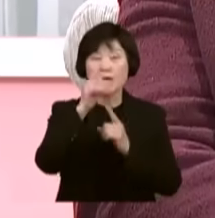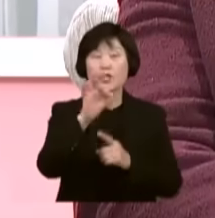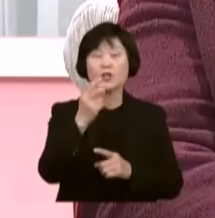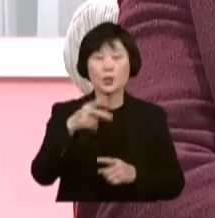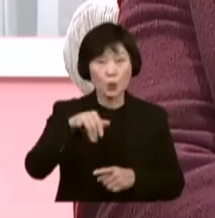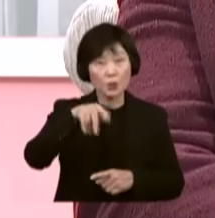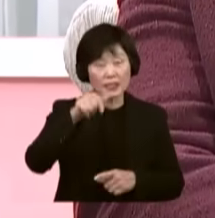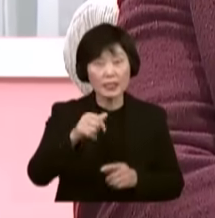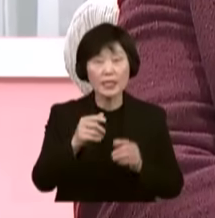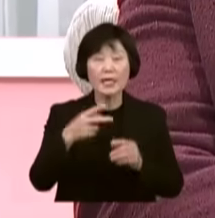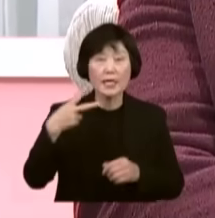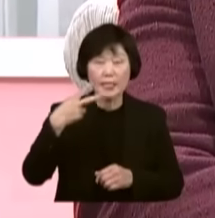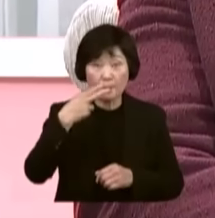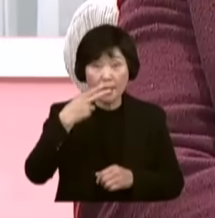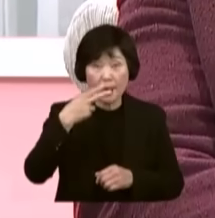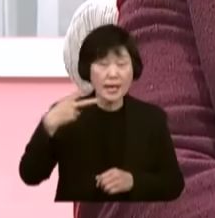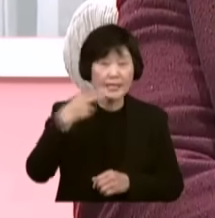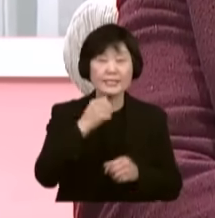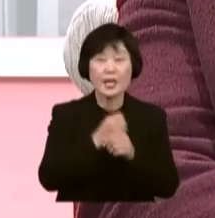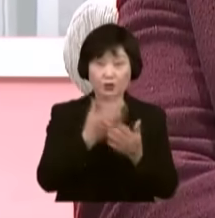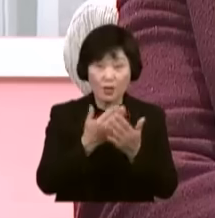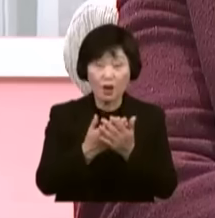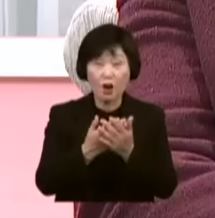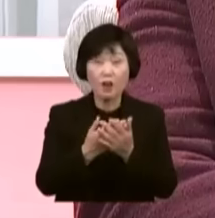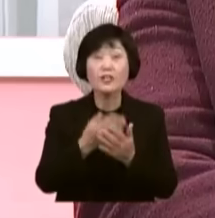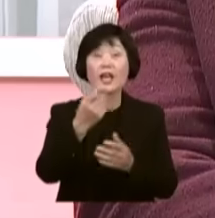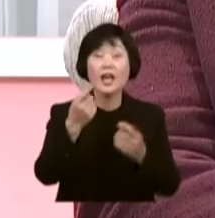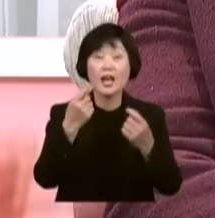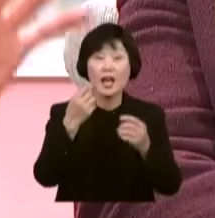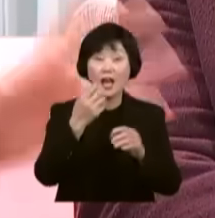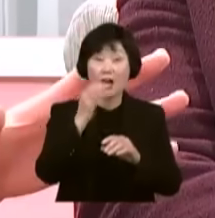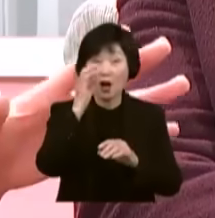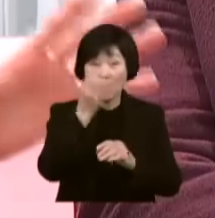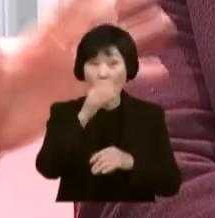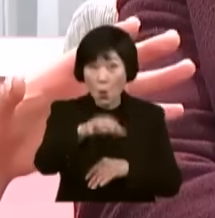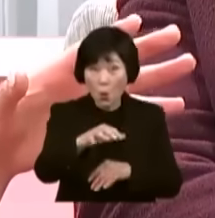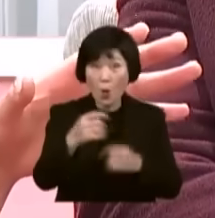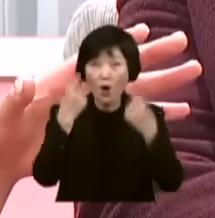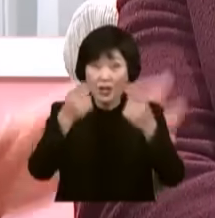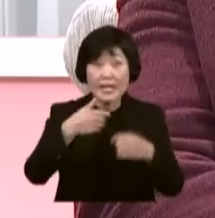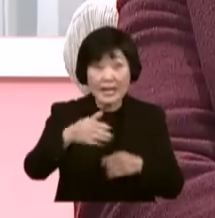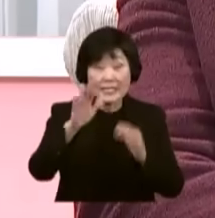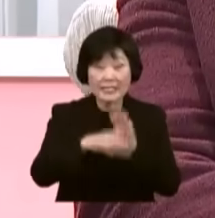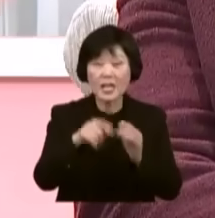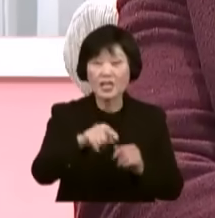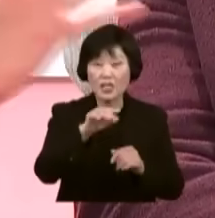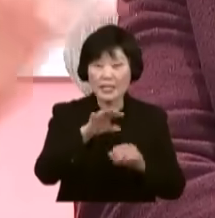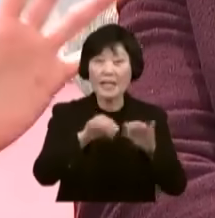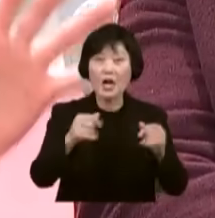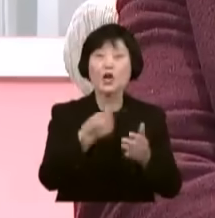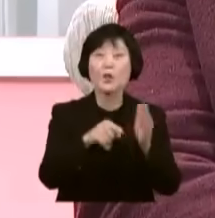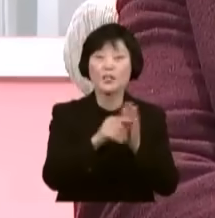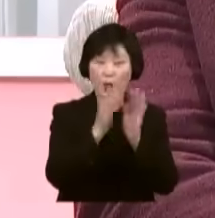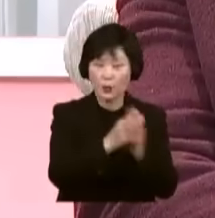그 이스라엘에서도 이제 성지순례 갔으니까 목사님이랑 다 같이 뭐 이스라엘 이 땅을 위해서 기도합시다 하면 이용식